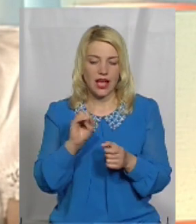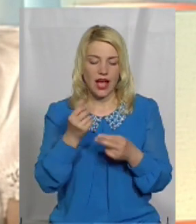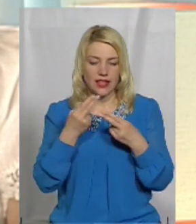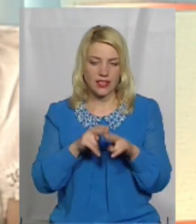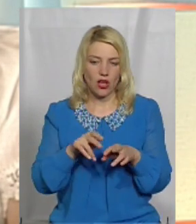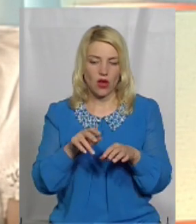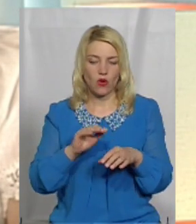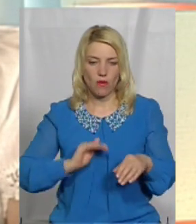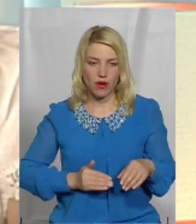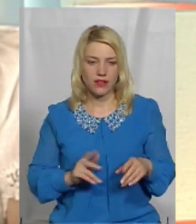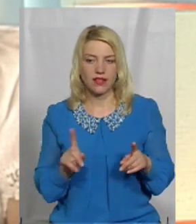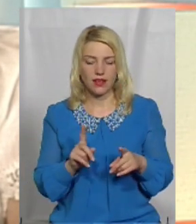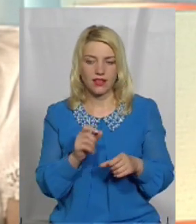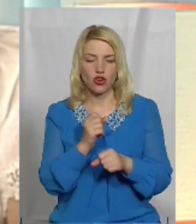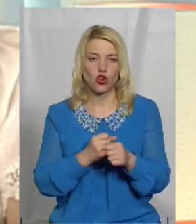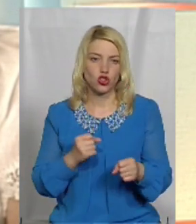власне, розробляють оці